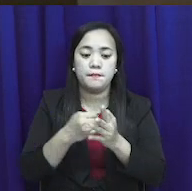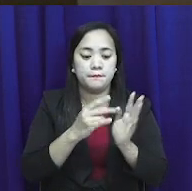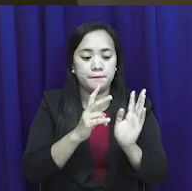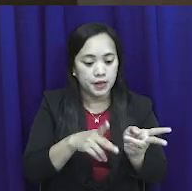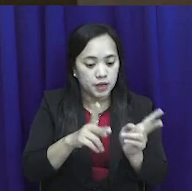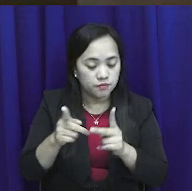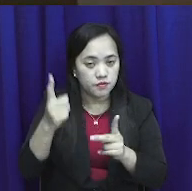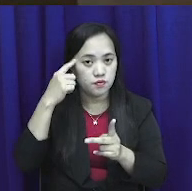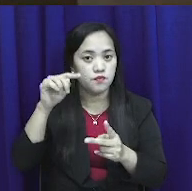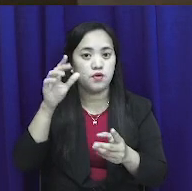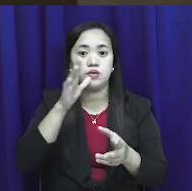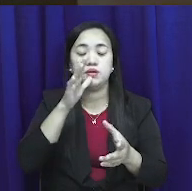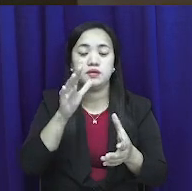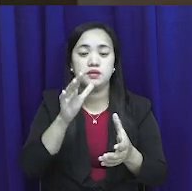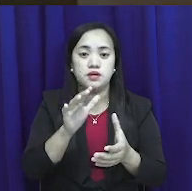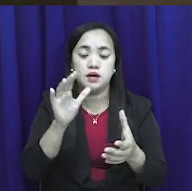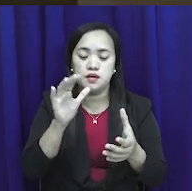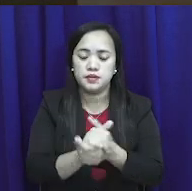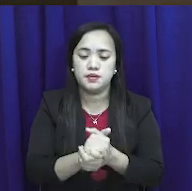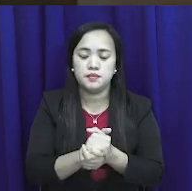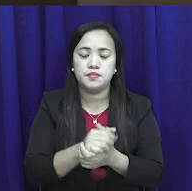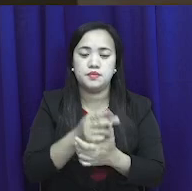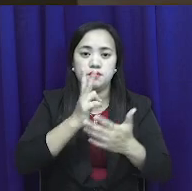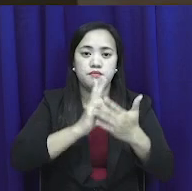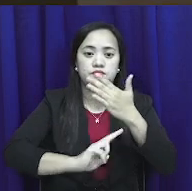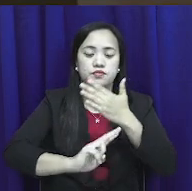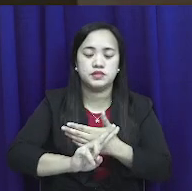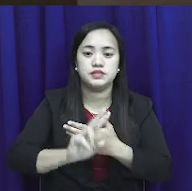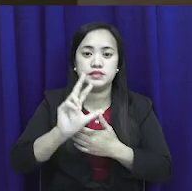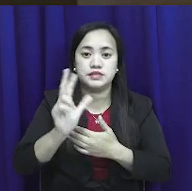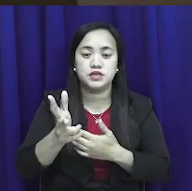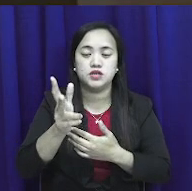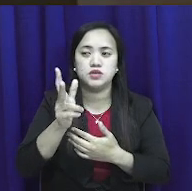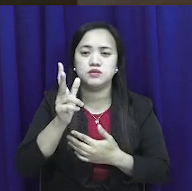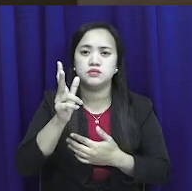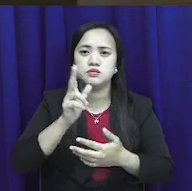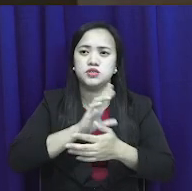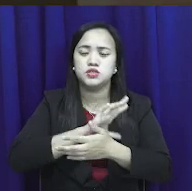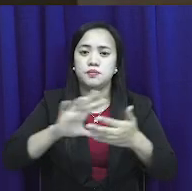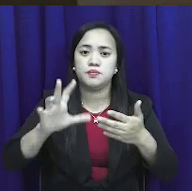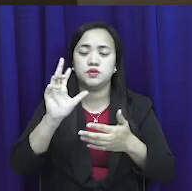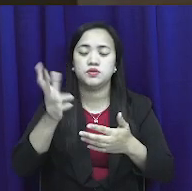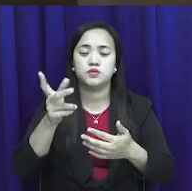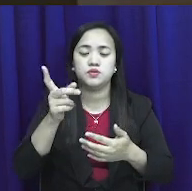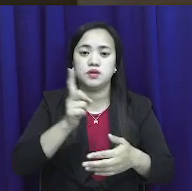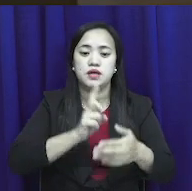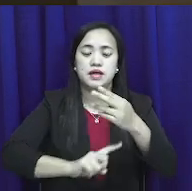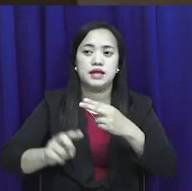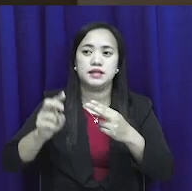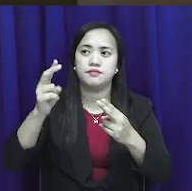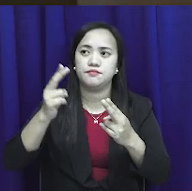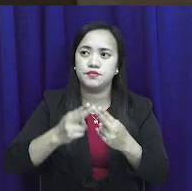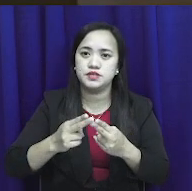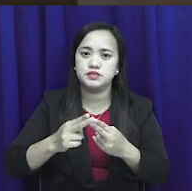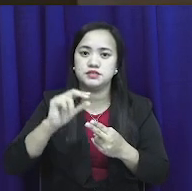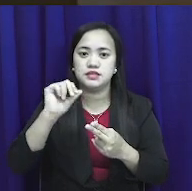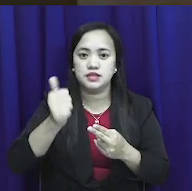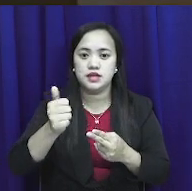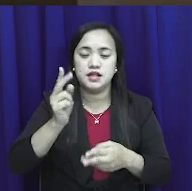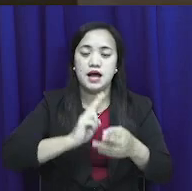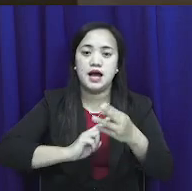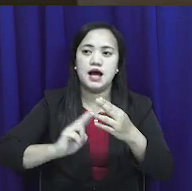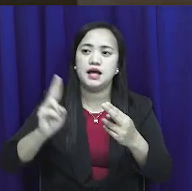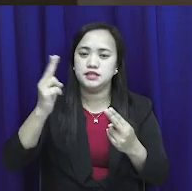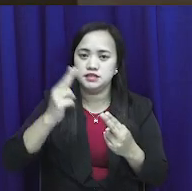Marriage eh you see ito kaya verse chapter 31 na ito mula verse number 10 hanggang verse